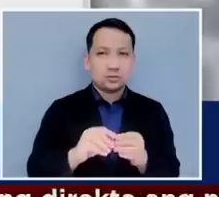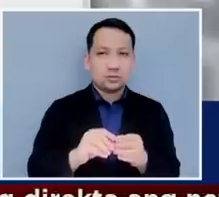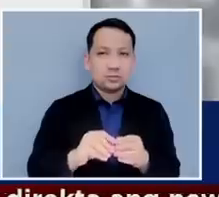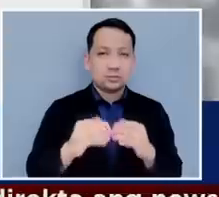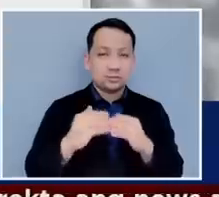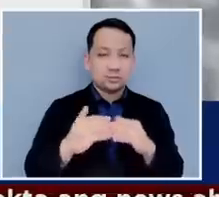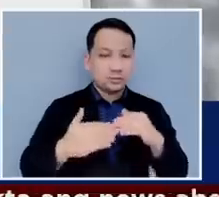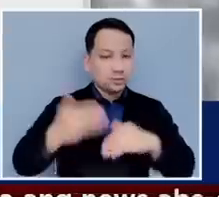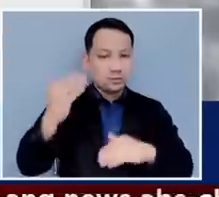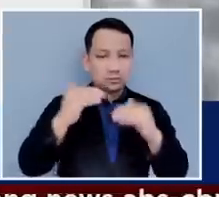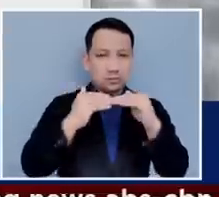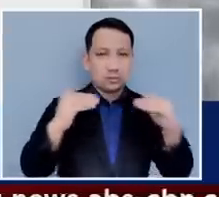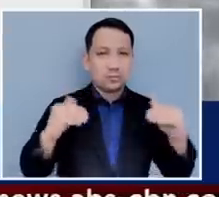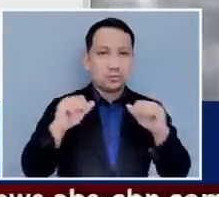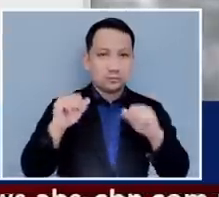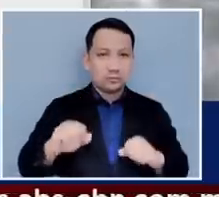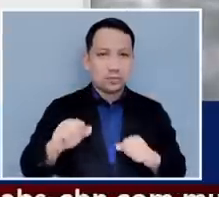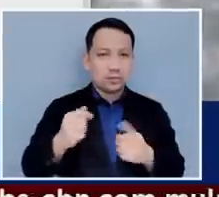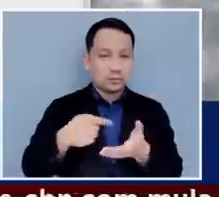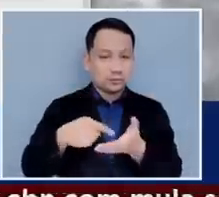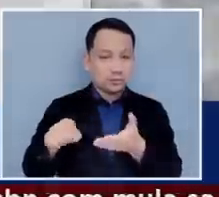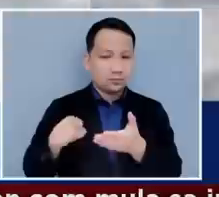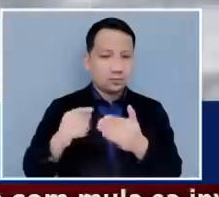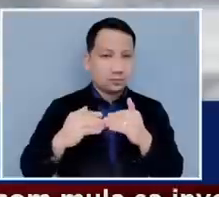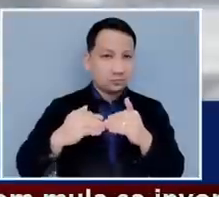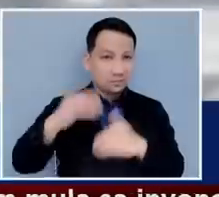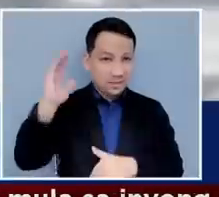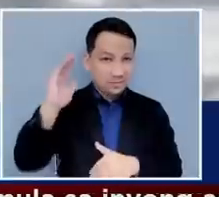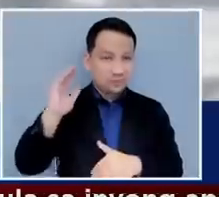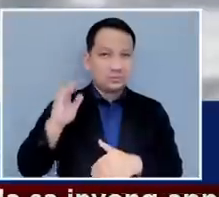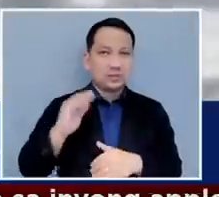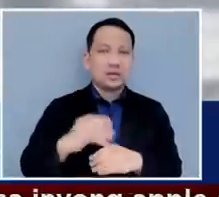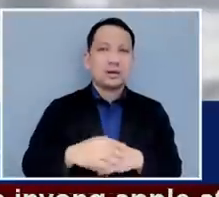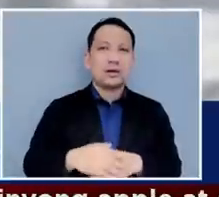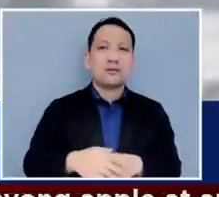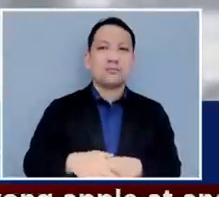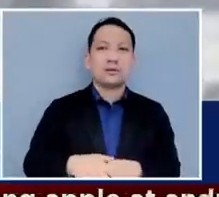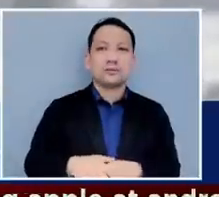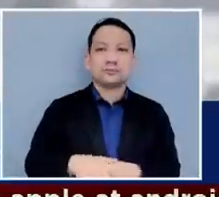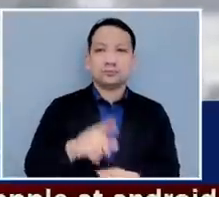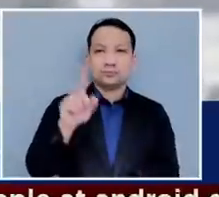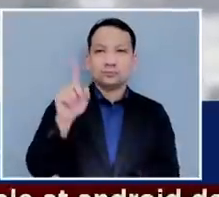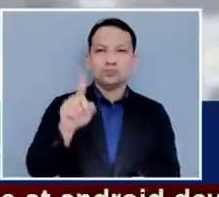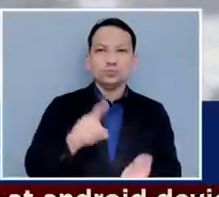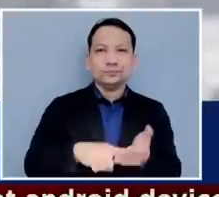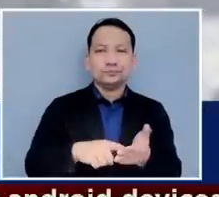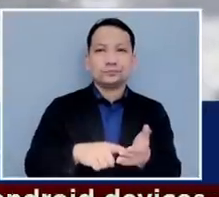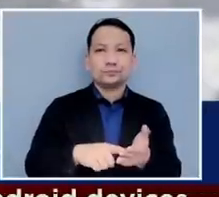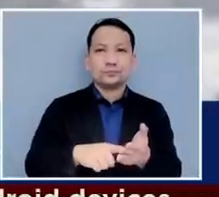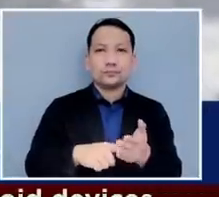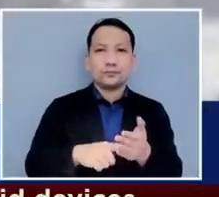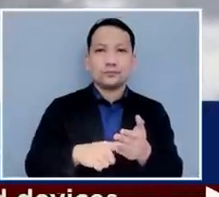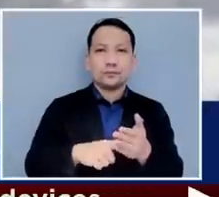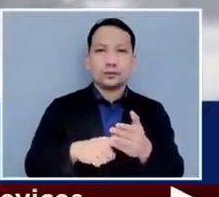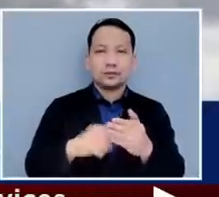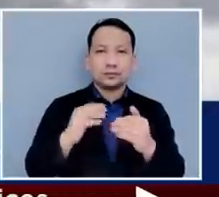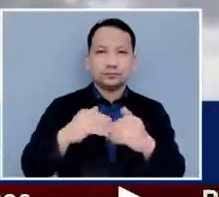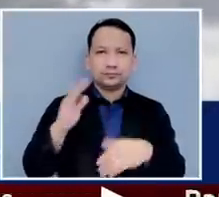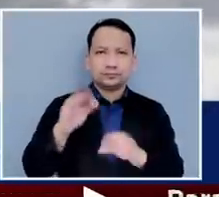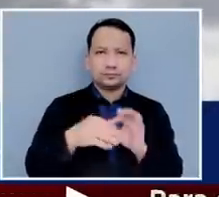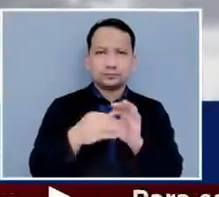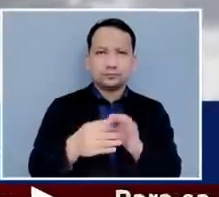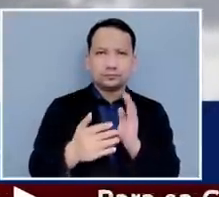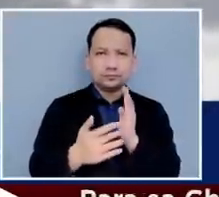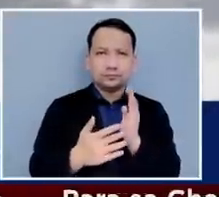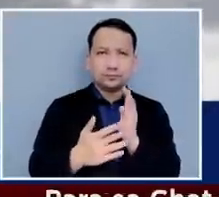pinakamataas na halagang maaaring singilin ng driving schools. Hanggang 1,000 pesos ang maximum prescribed fee para sa Technical